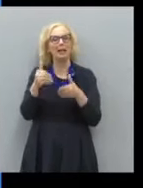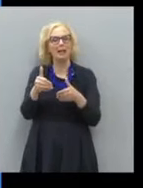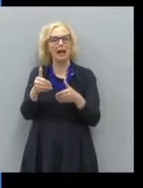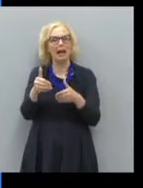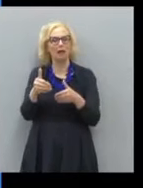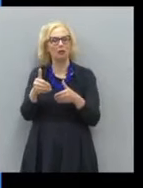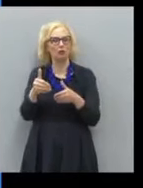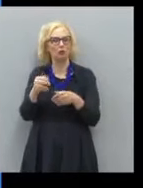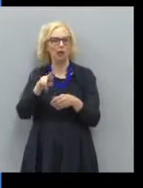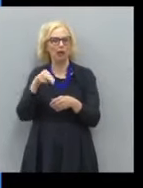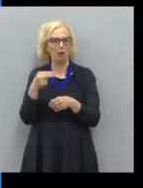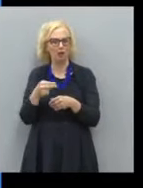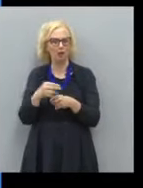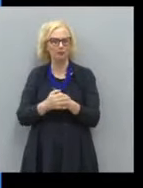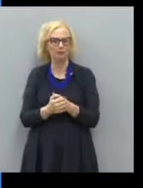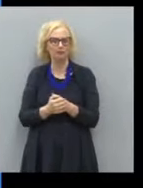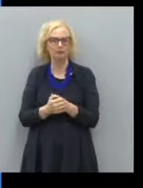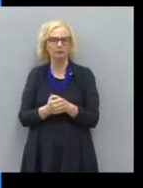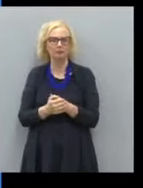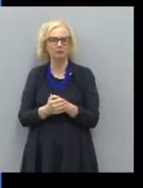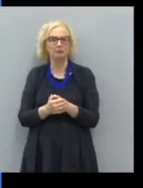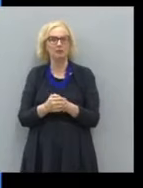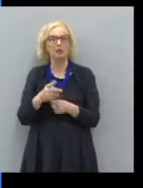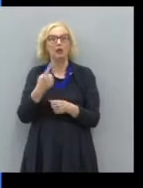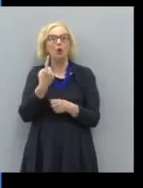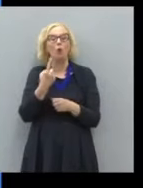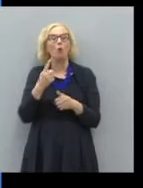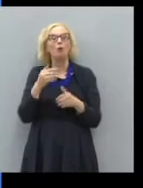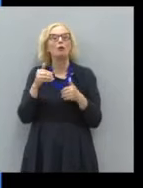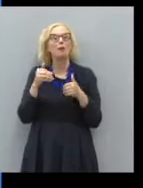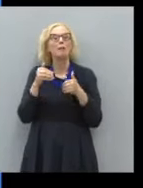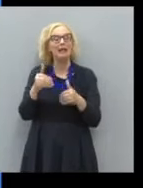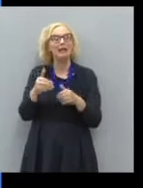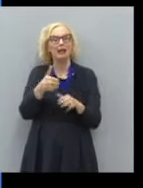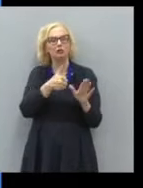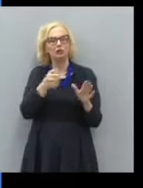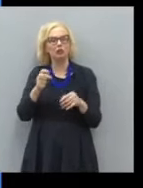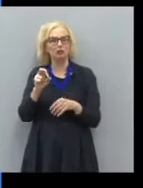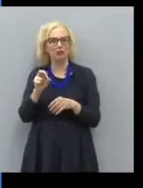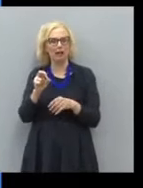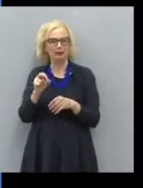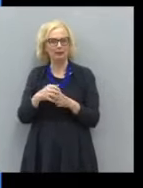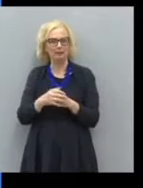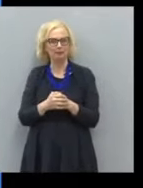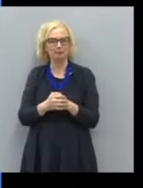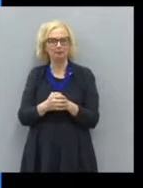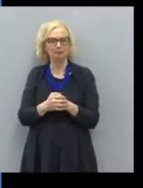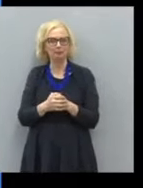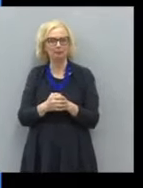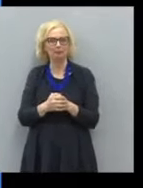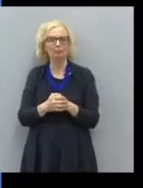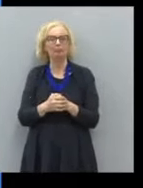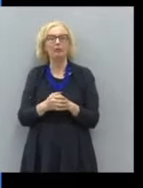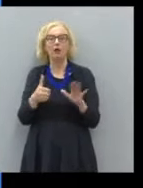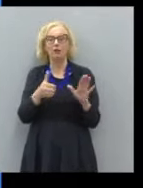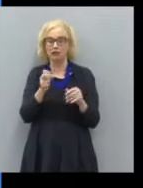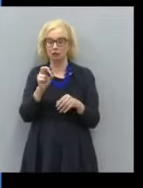di euro 1 miliardo di euro 630 sono sono risorse provinciali